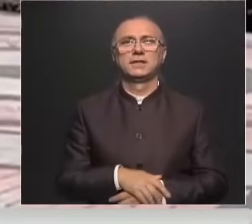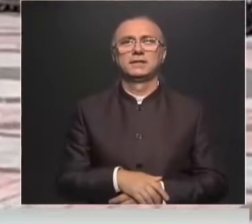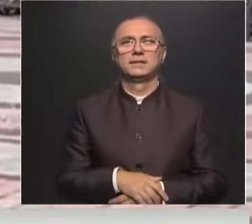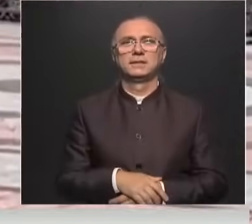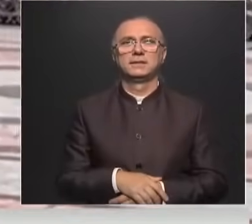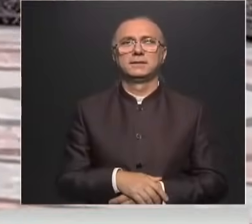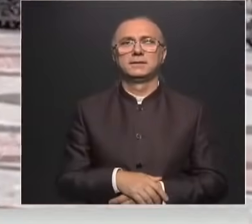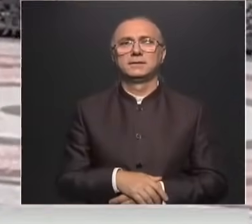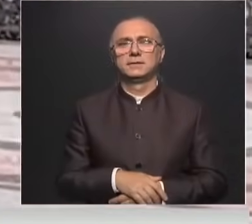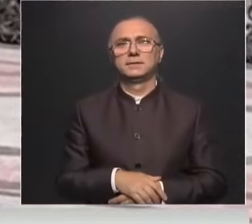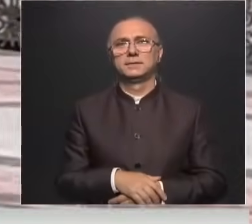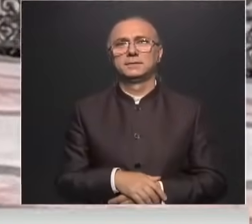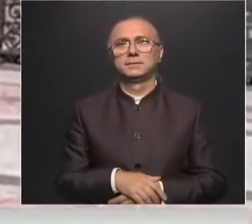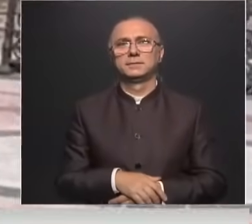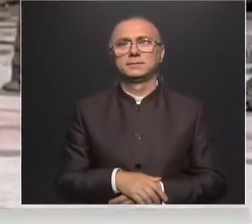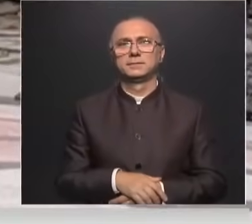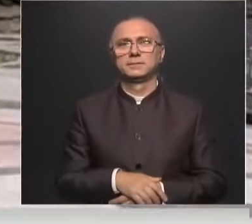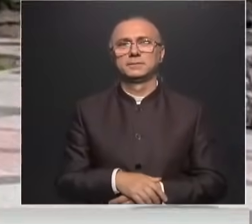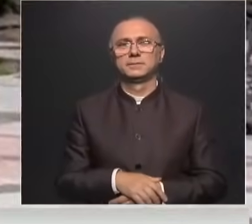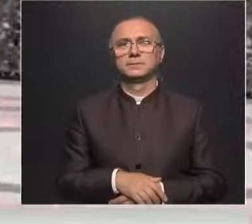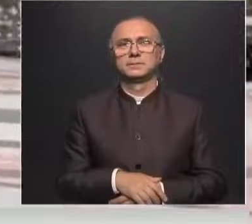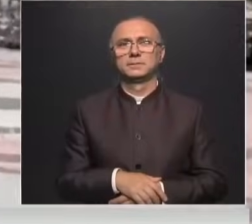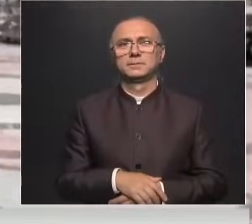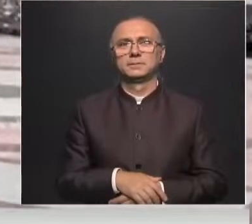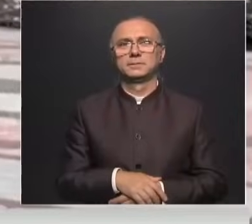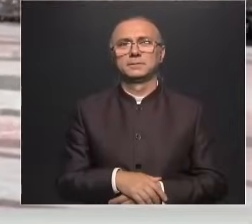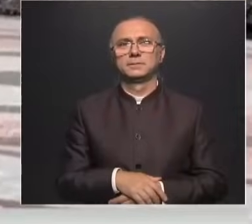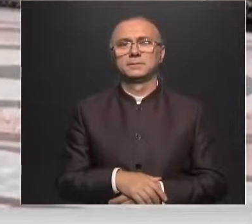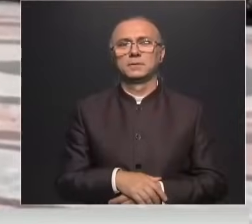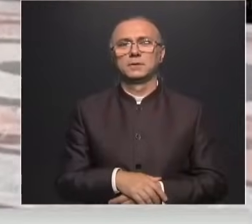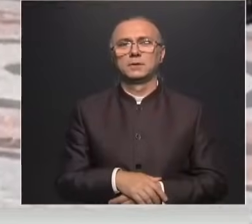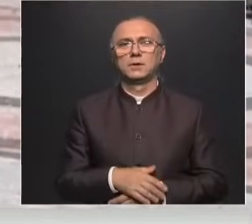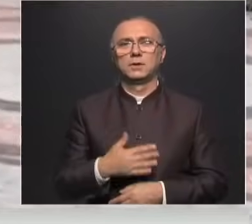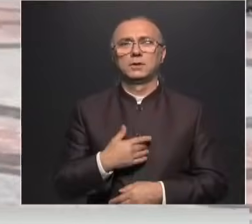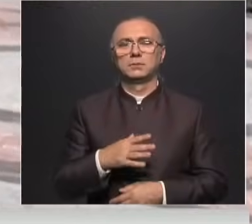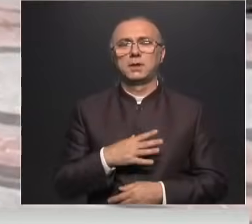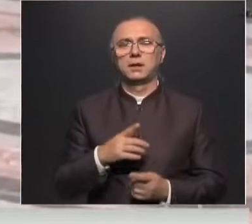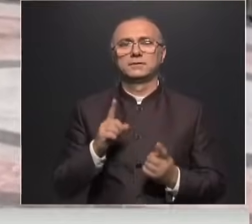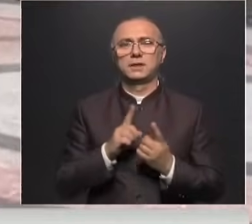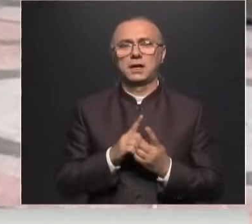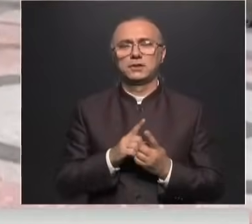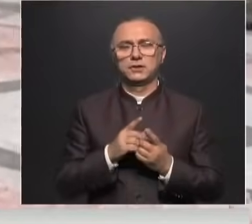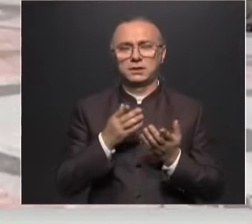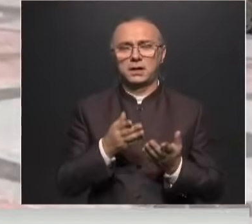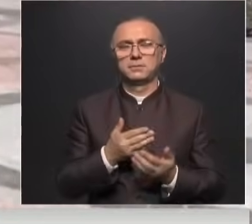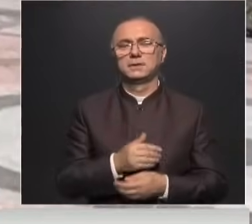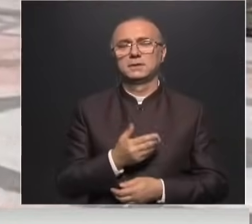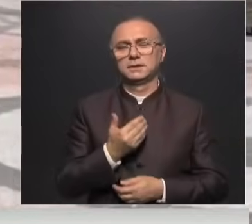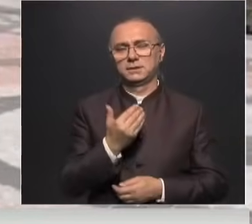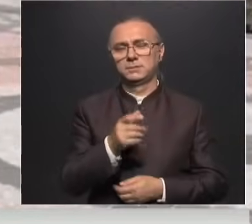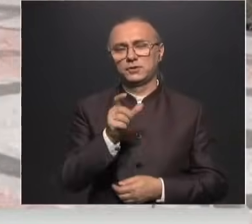Александровной на Соборной площади города Горловка у нас была намечена встреча с Сергеем, и